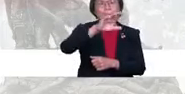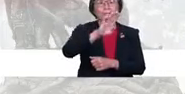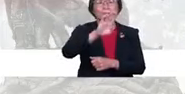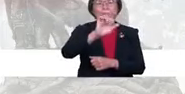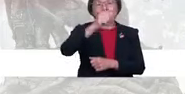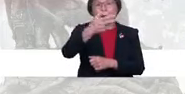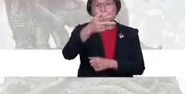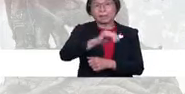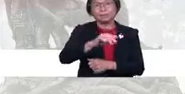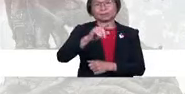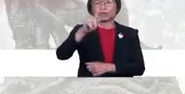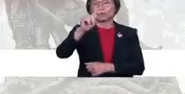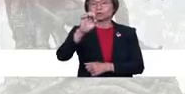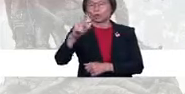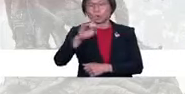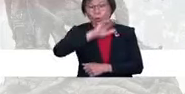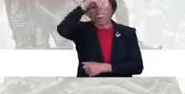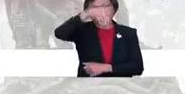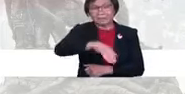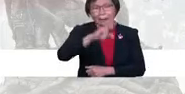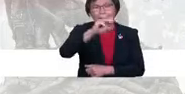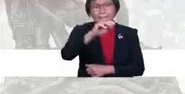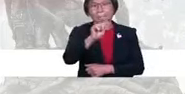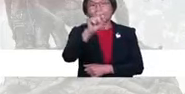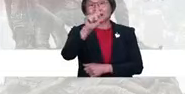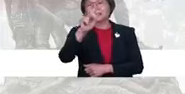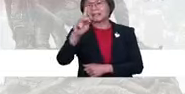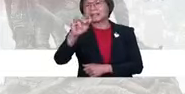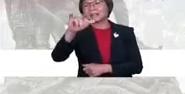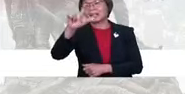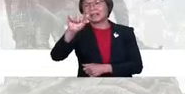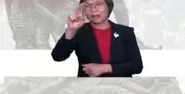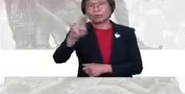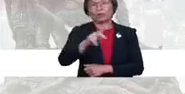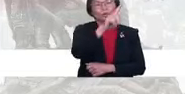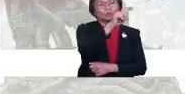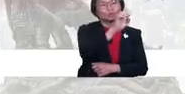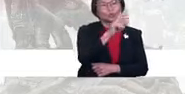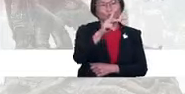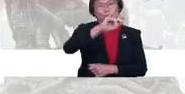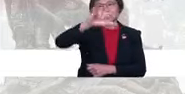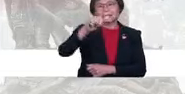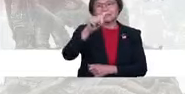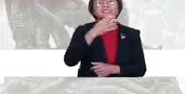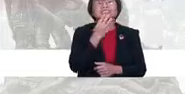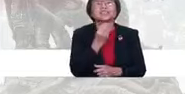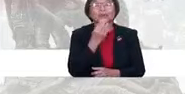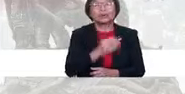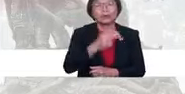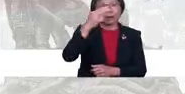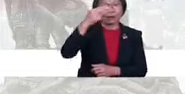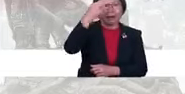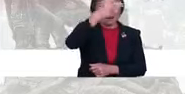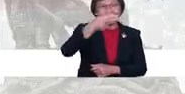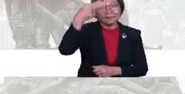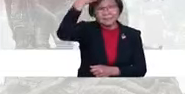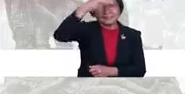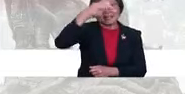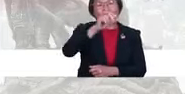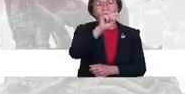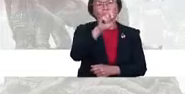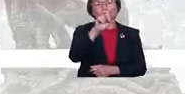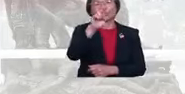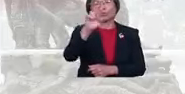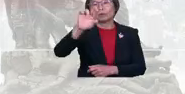Mada kilau Datuk Naning tok janggut Haji Abdurrahman Limbong